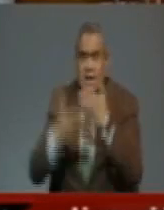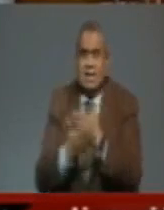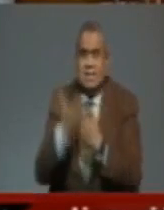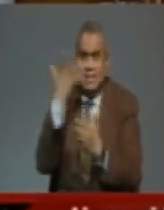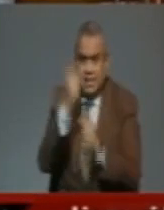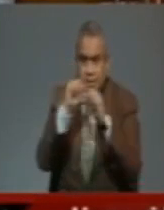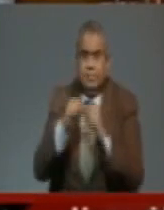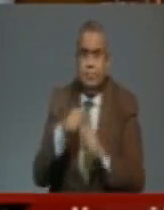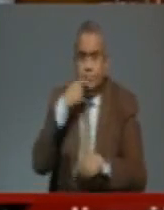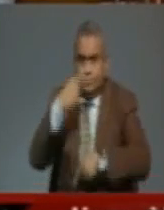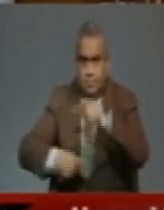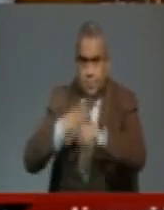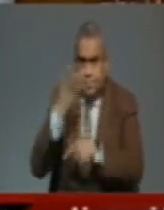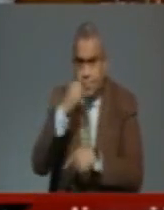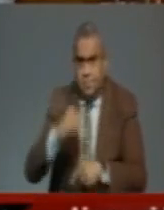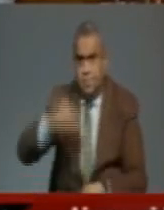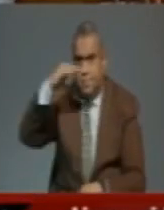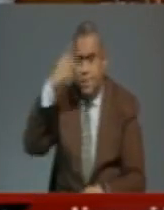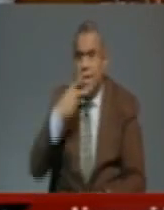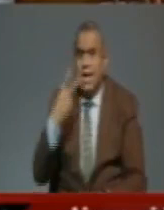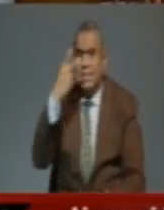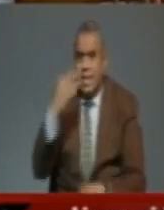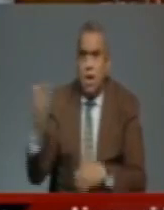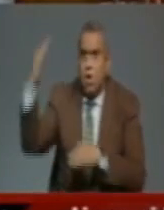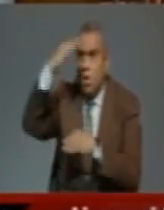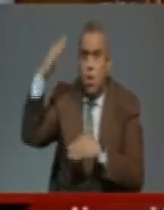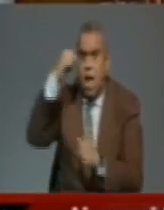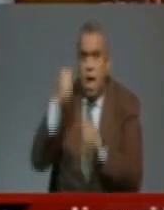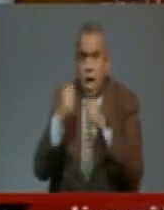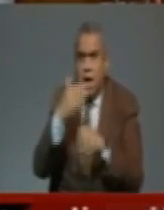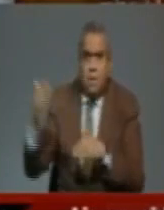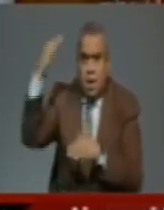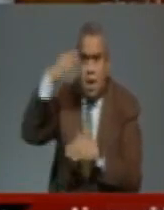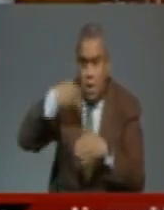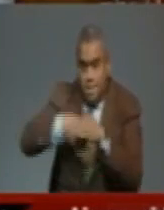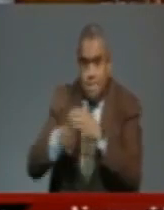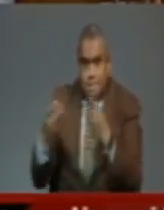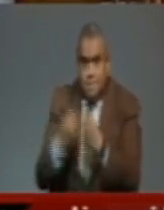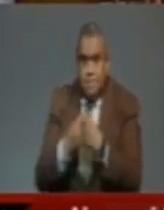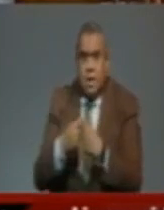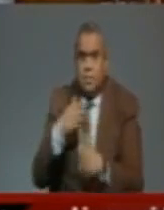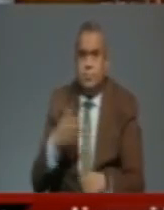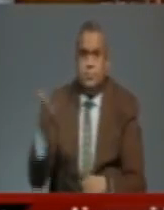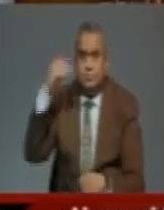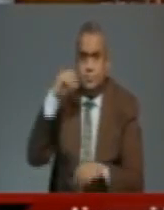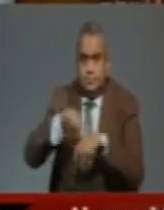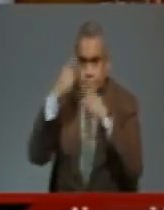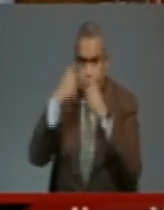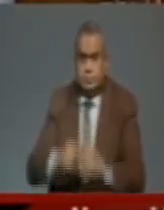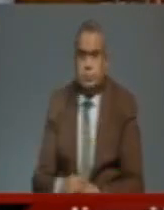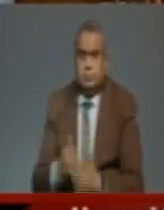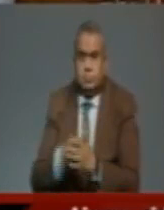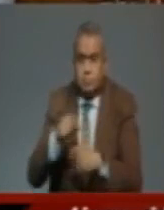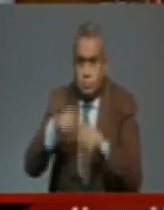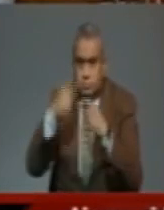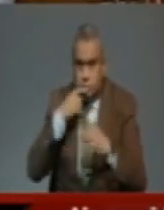جينا علناه 2 كوبري يا فندم للسيارات، وبينهما طبعا اعلى من يعني الكرير هايت بتاع الميه هنا يا